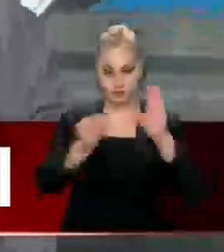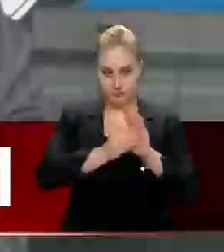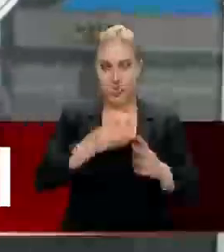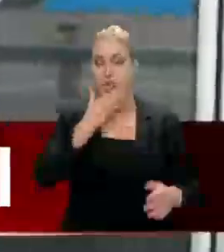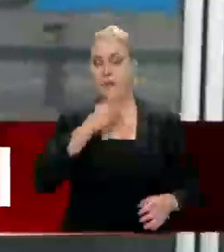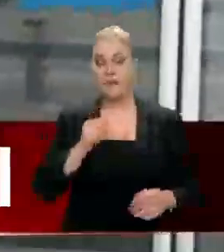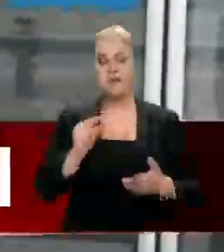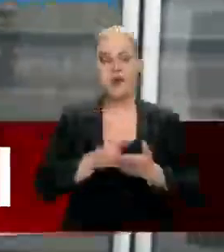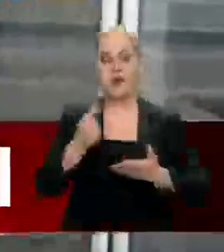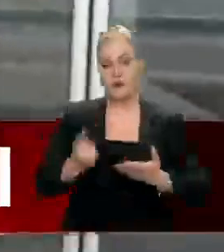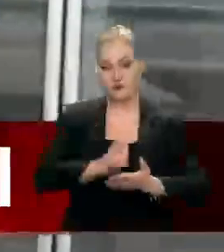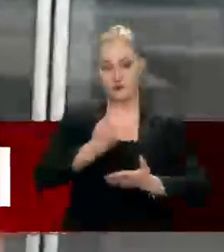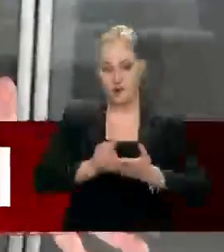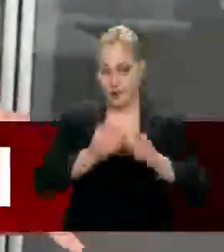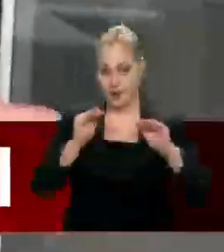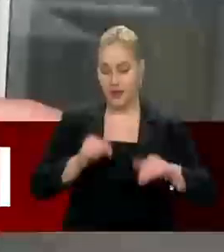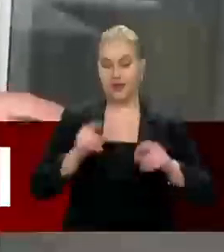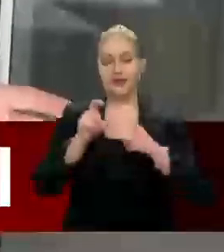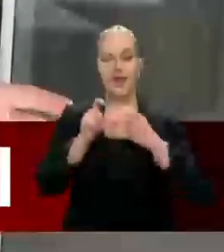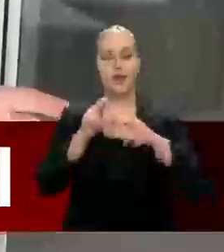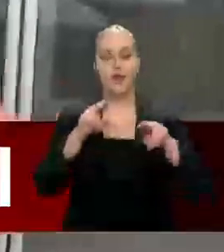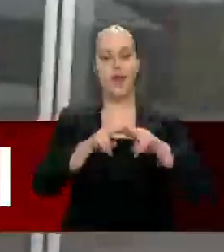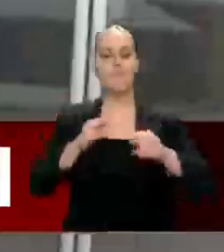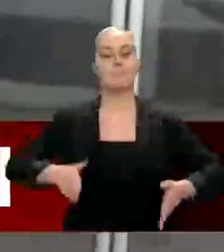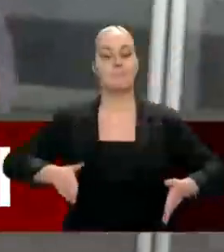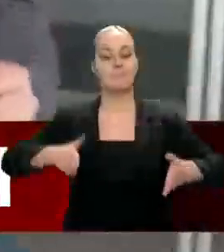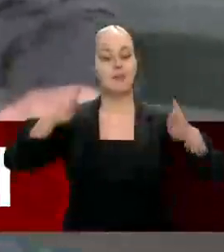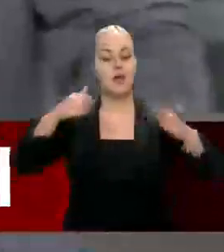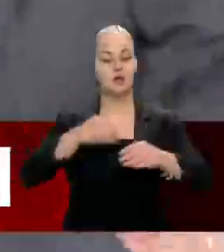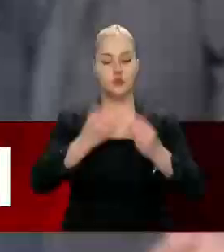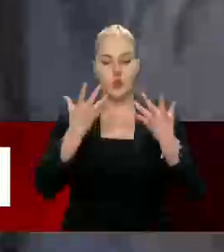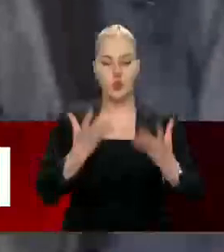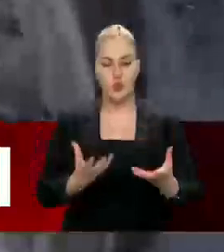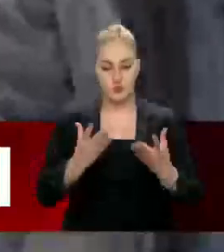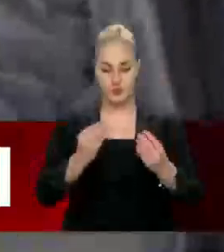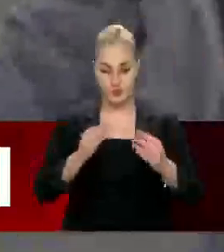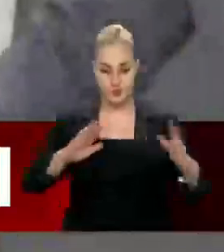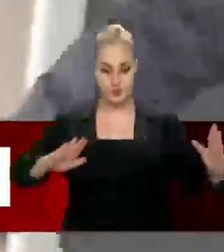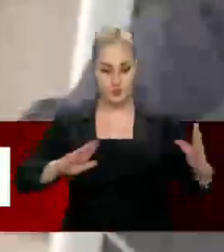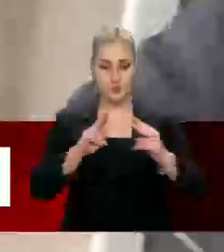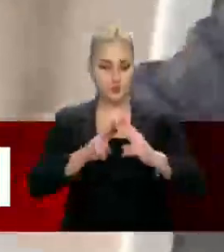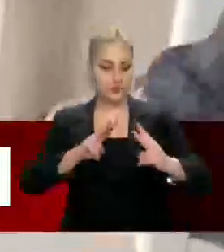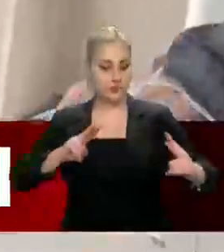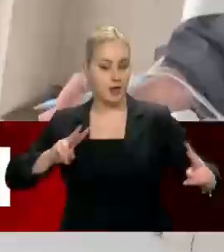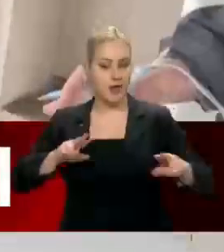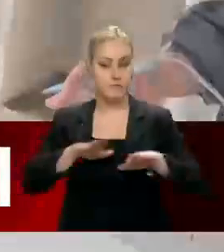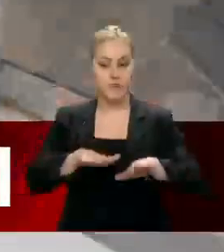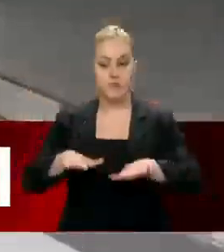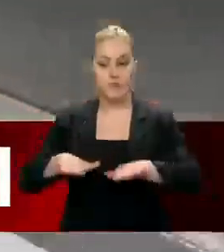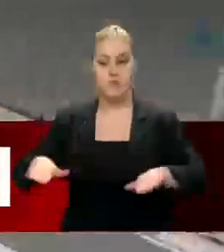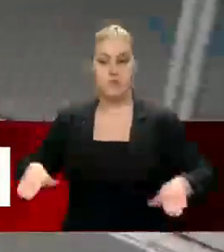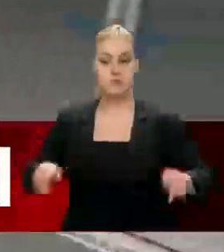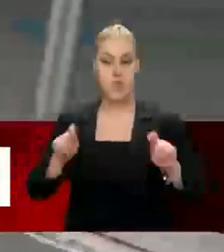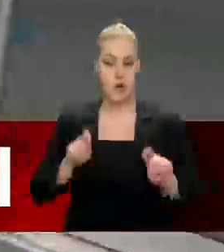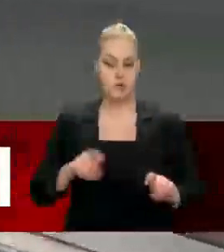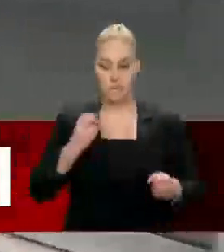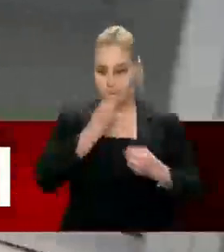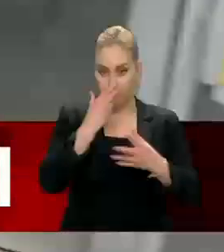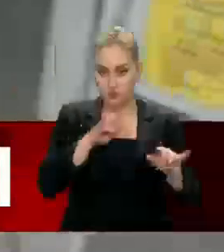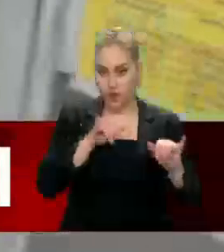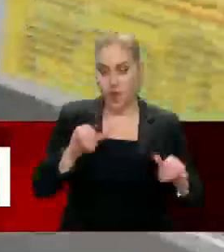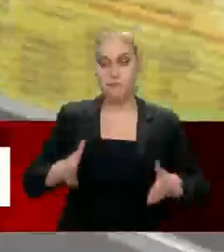dilekçe doldurmaya geldi SGK binalarının önünde o yoğunluğu karşılamak için sıra sıra Masalar koyuldu bahçede